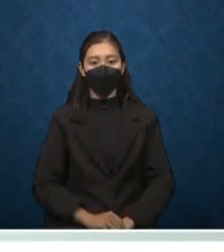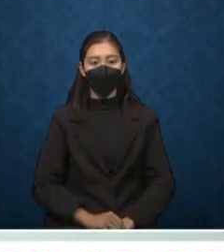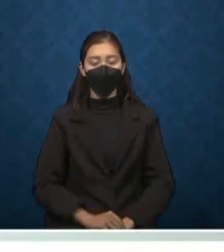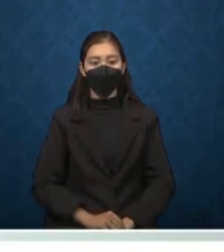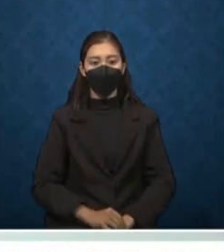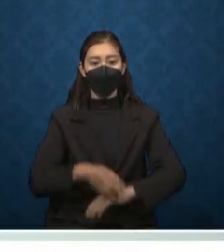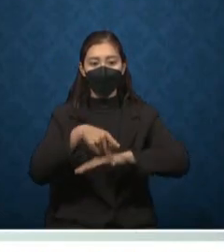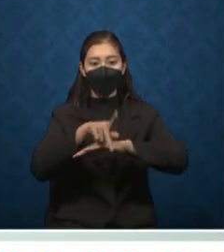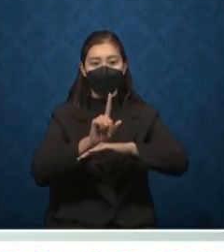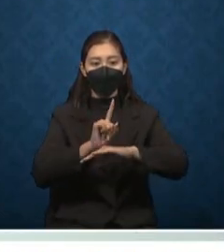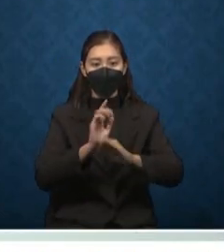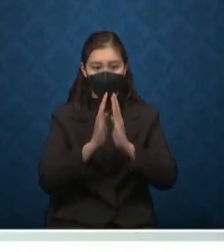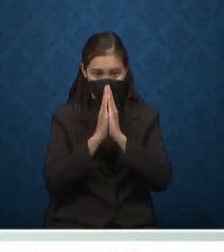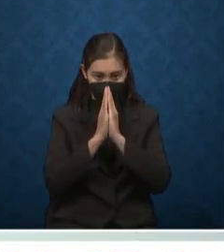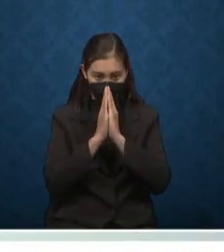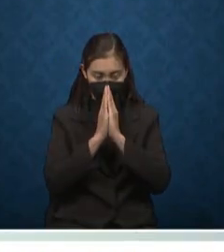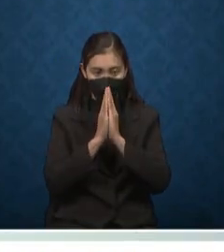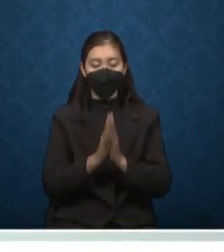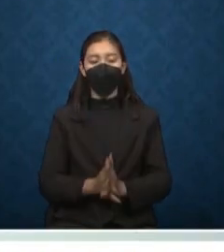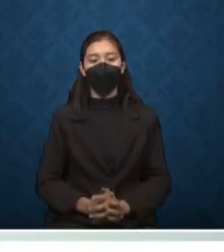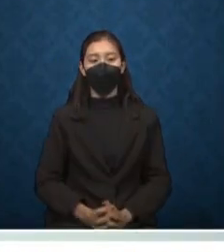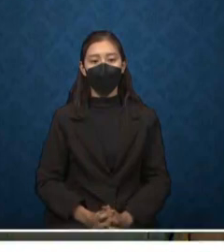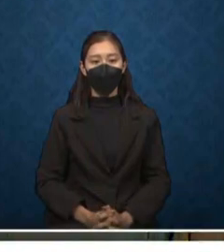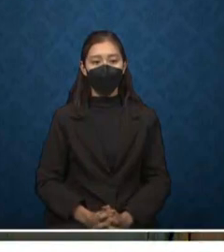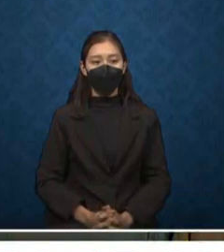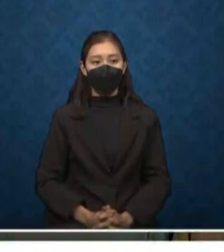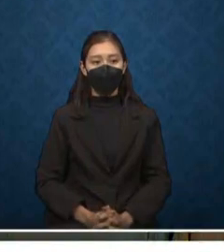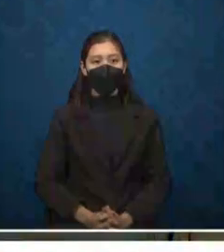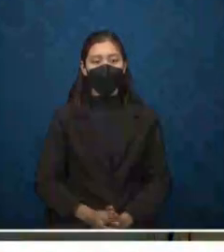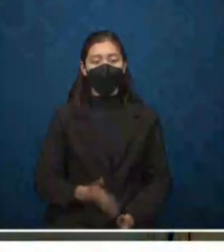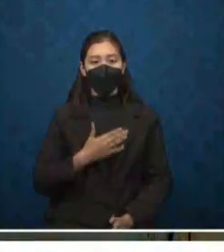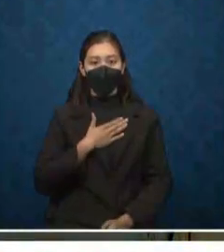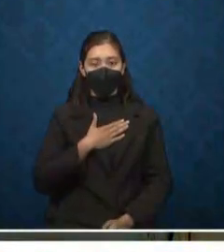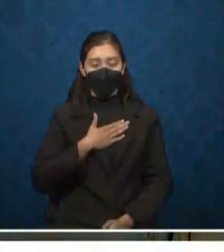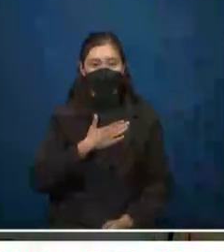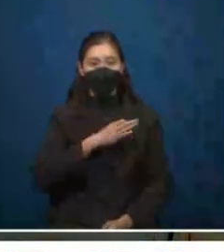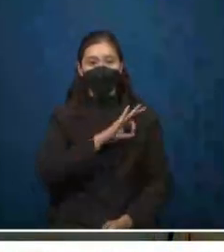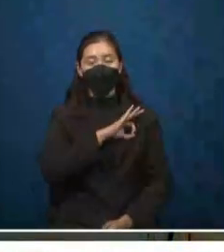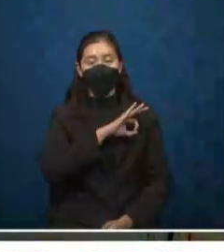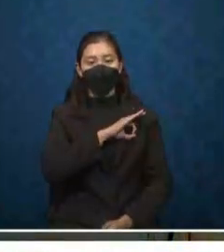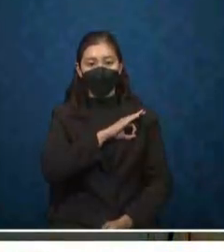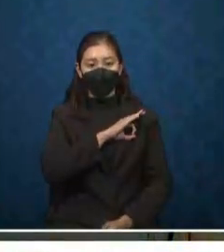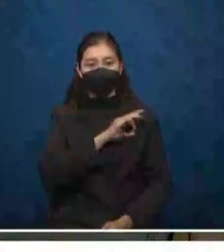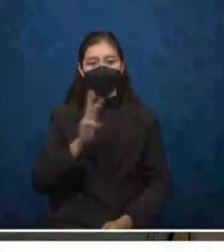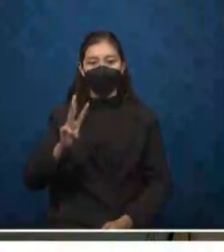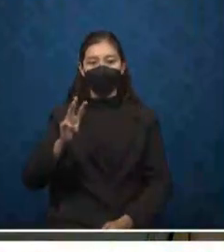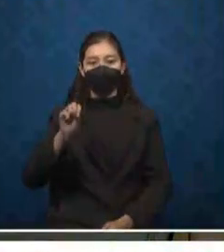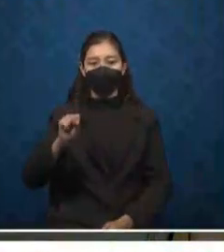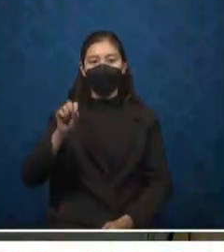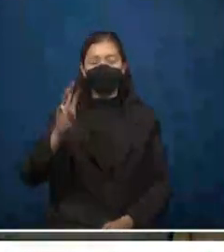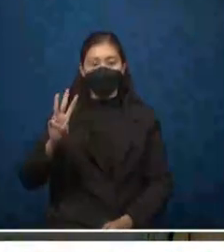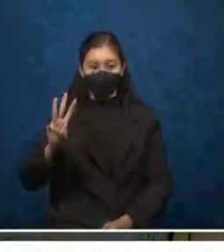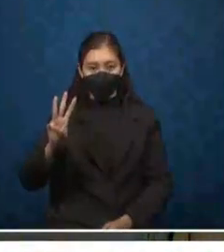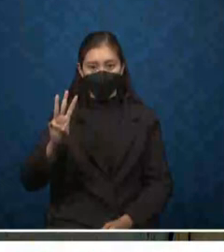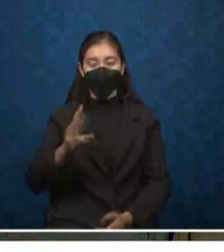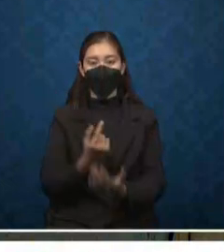กับเรียนท่านประธานวุฒิสภาที่เคารพกับผมนายวิรศักดิ์โคสุรัตน์สมาชิกวุฒิสภาในฐานะที่เป็นผู้แทนของคณะกรรมการทรัพยาก